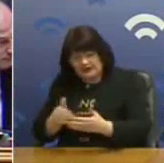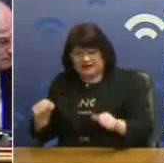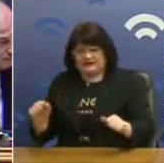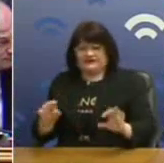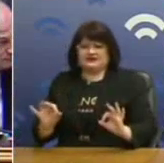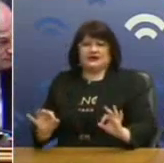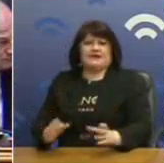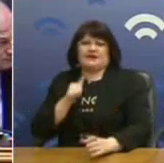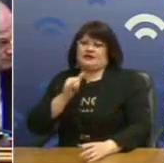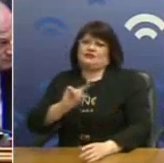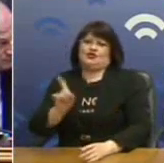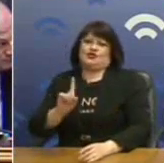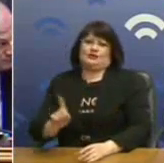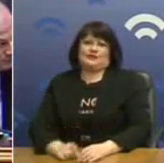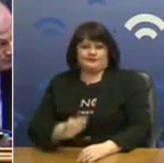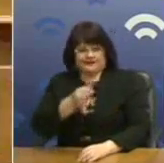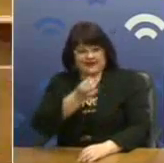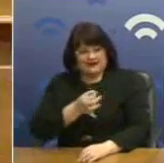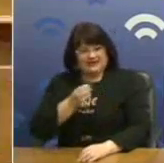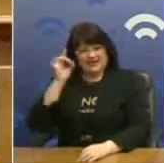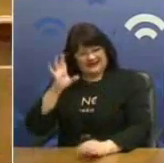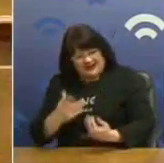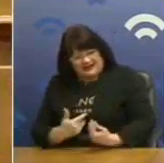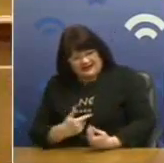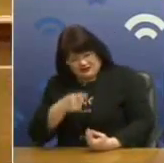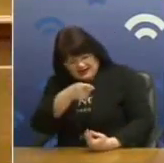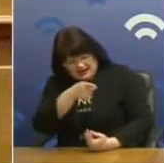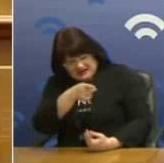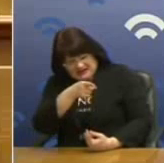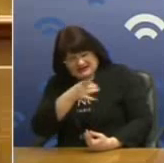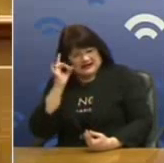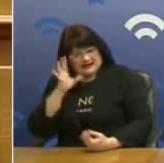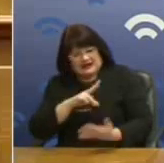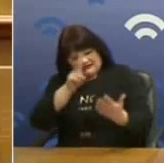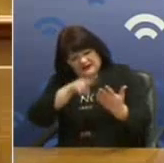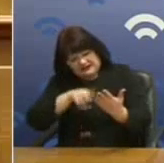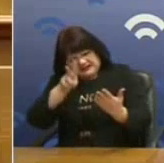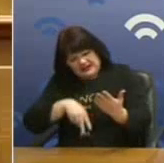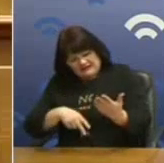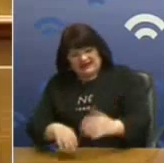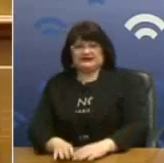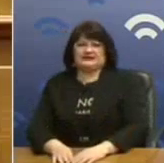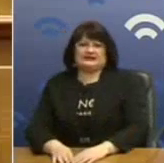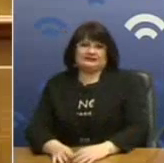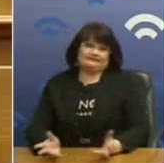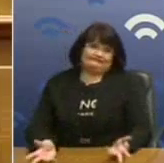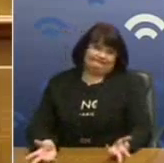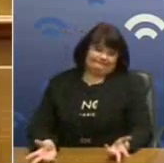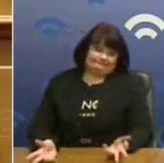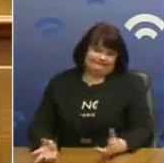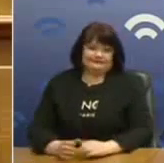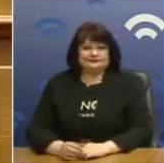Λέτε ότι δεν καταλαβαίνω τι μου λέτε. Εσείς δεν καταλαβαίνετε τι διαβάζετε. Διαβάσατε τους όρους,